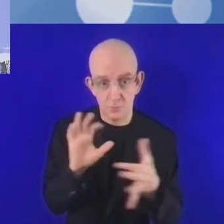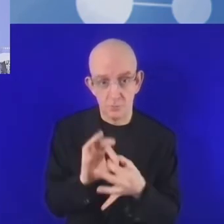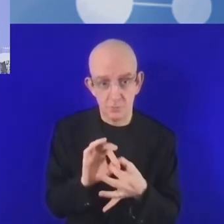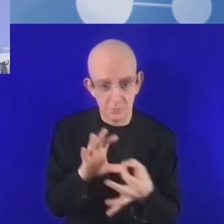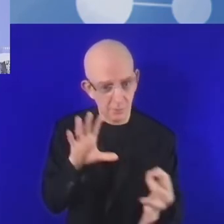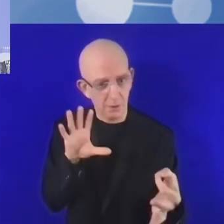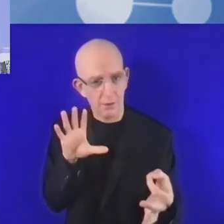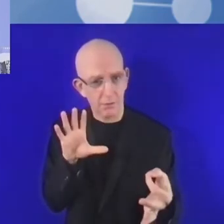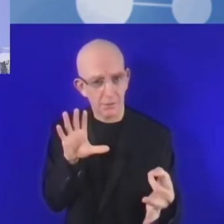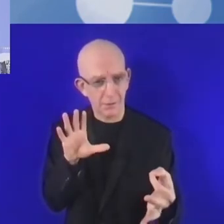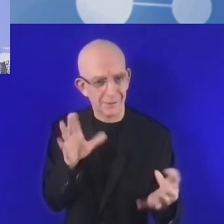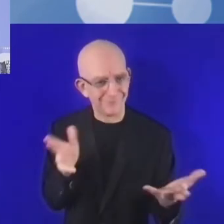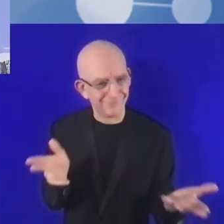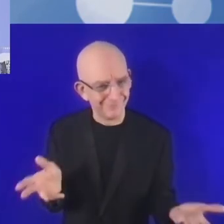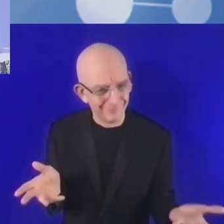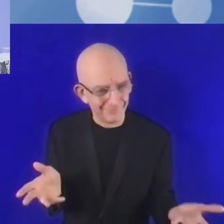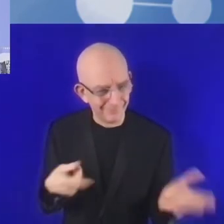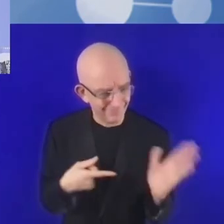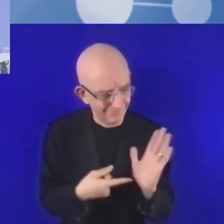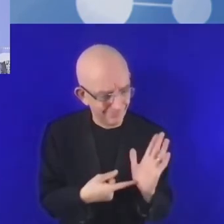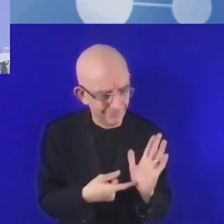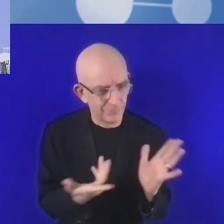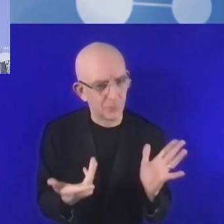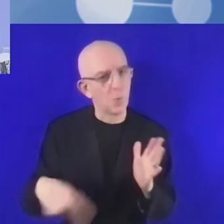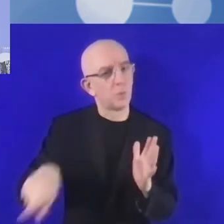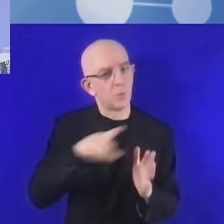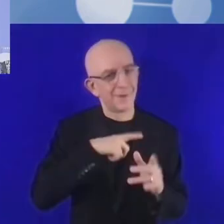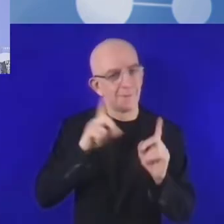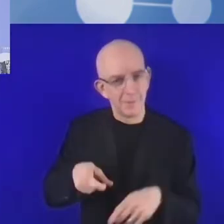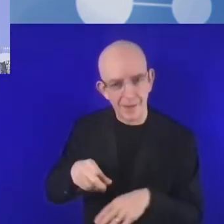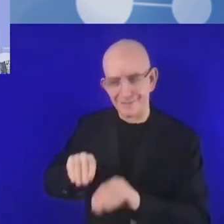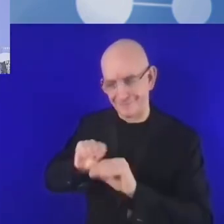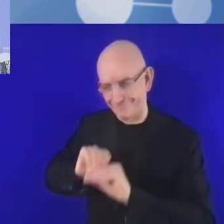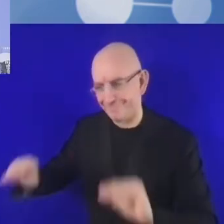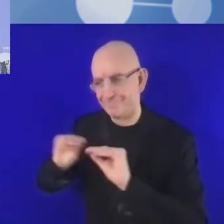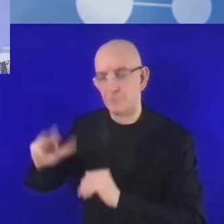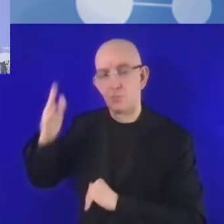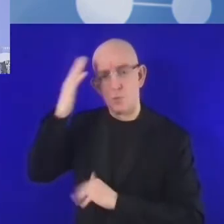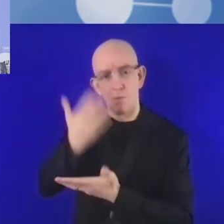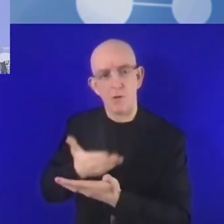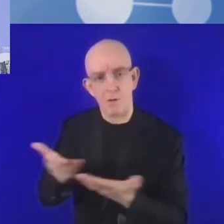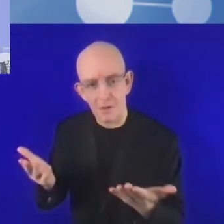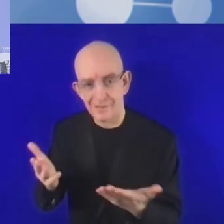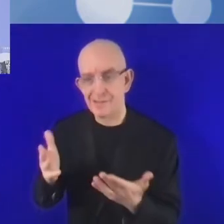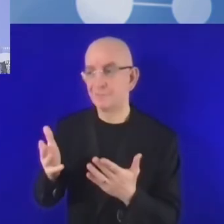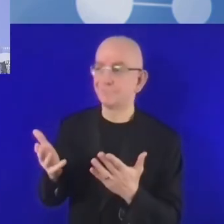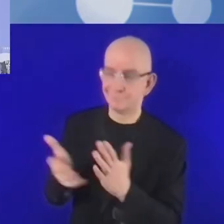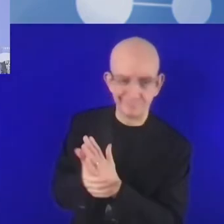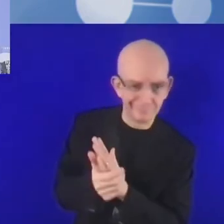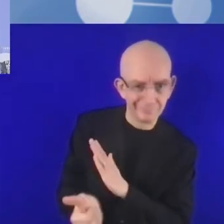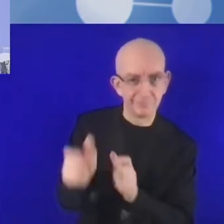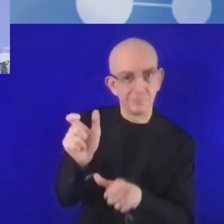和能力发展。我们应该提高我们的意识，提供更多的培